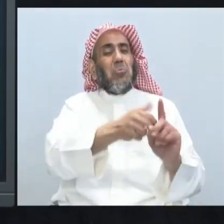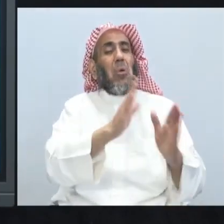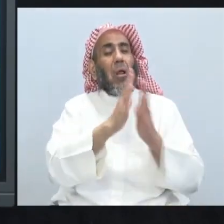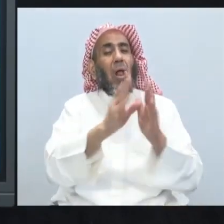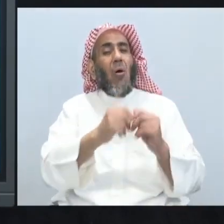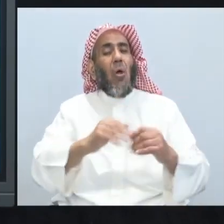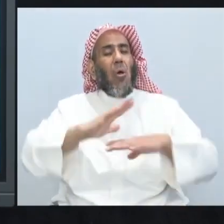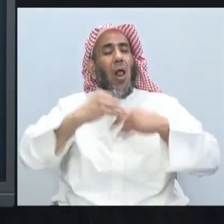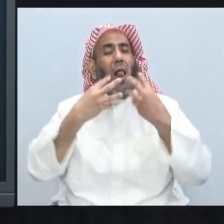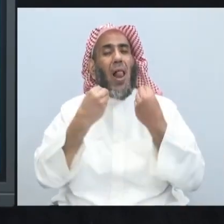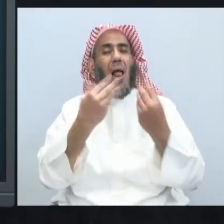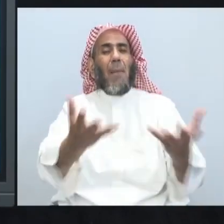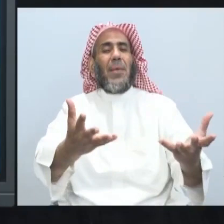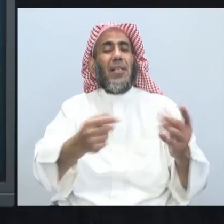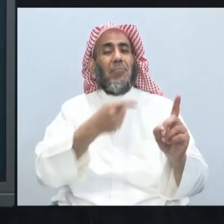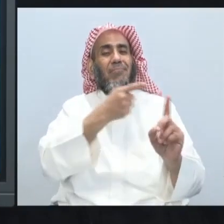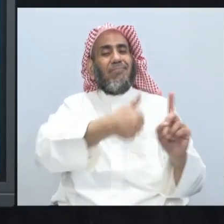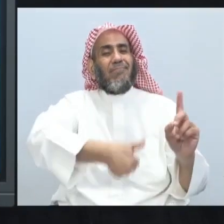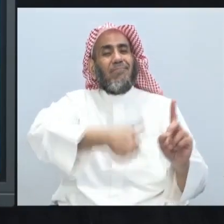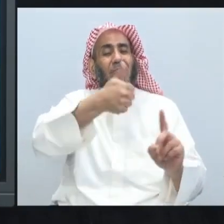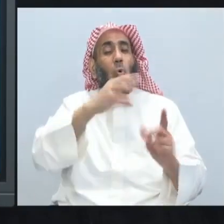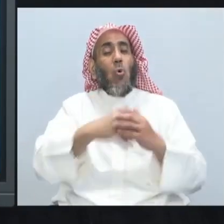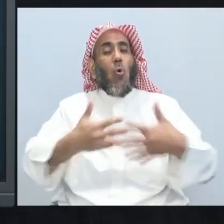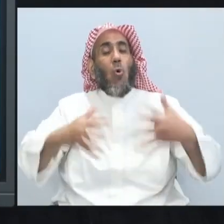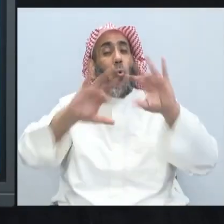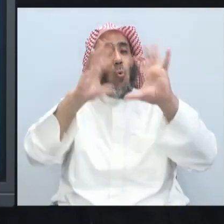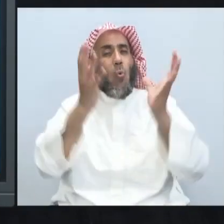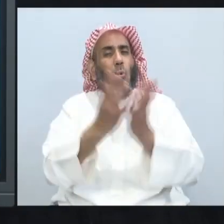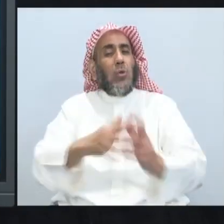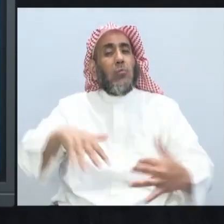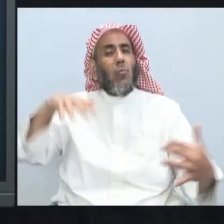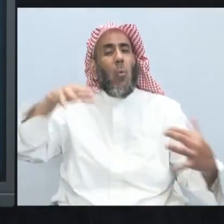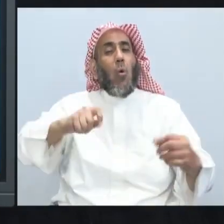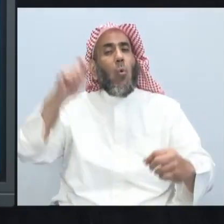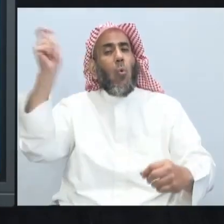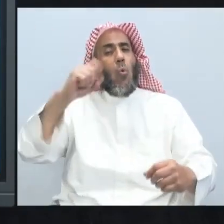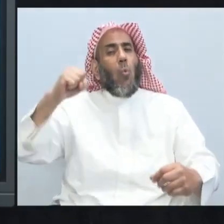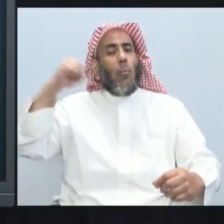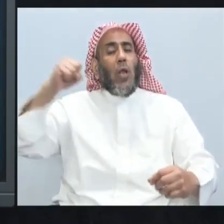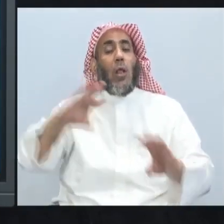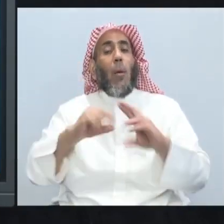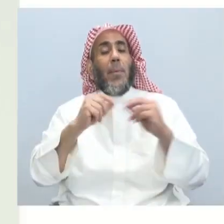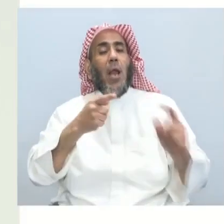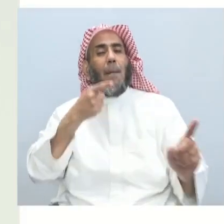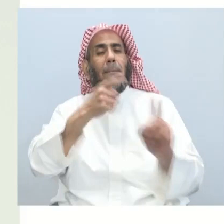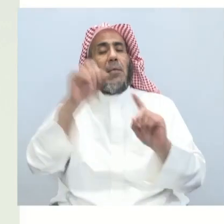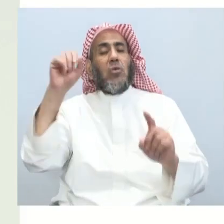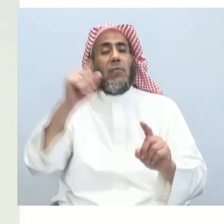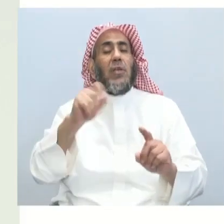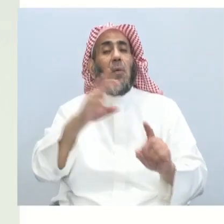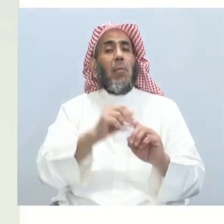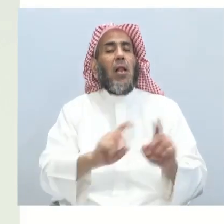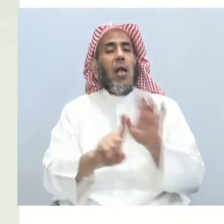الخصال الحميده و ويرد في القصيده وصف المعارك والبطولات منه مدح بمشرف للامام